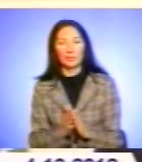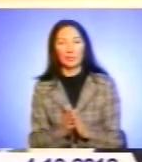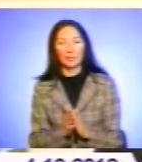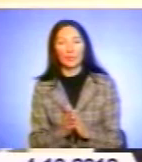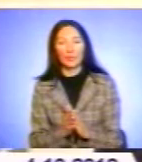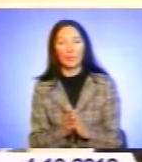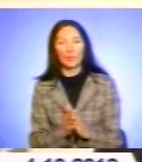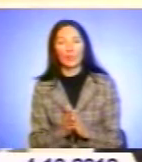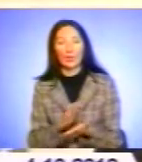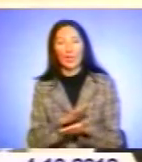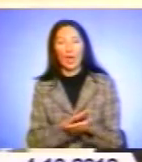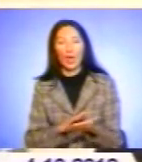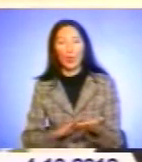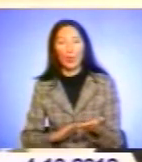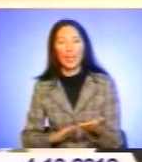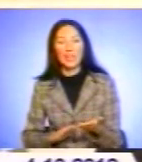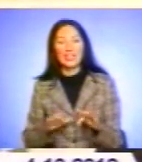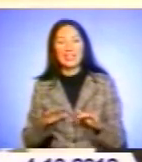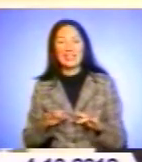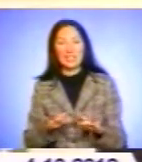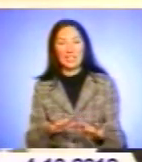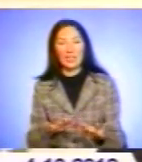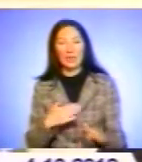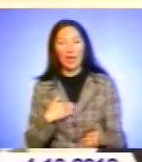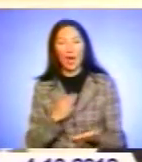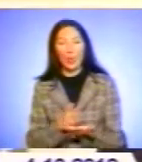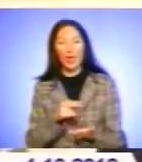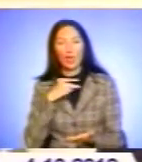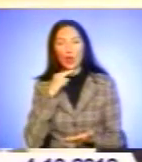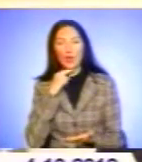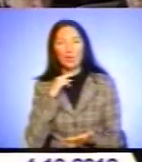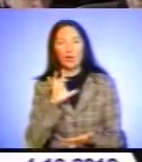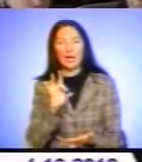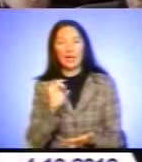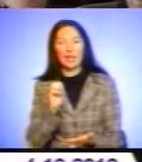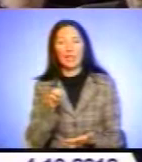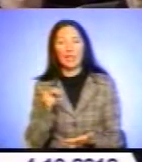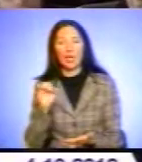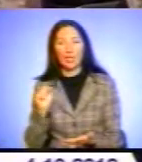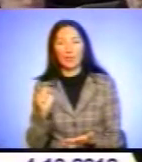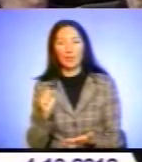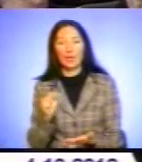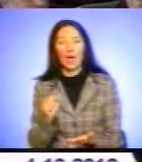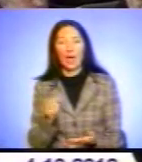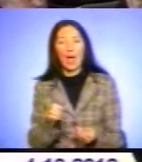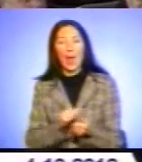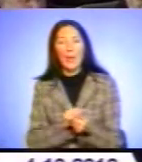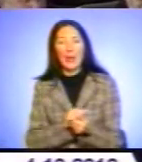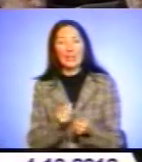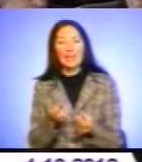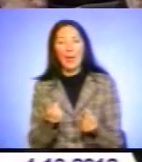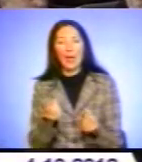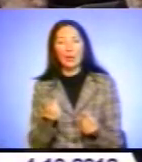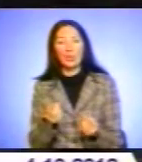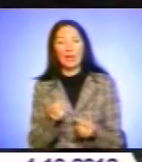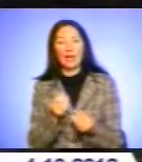і подальші дії. Я маю на увазі і ратифікацію. Лакмусовим папірцем стосунків України з ЄС